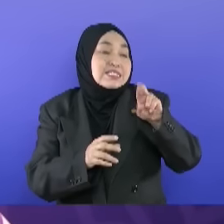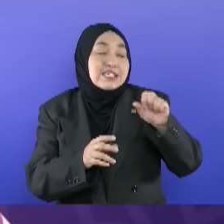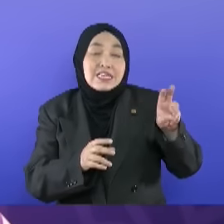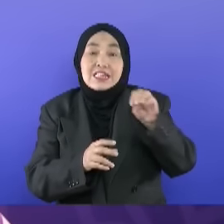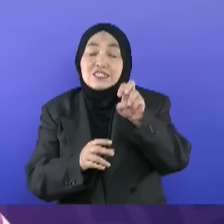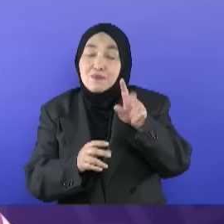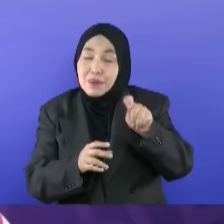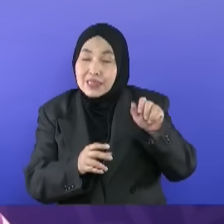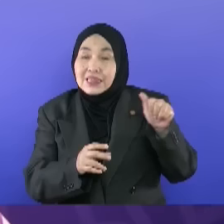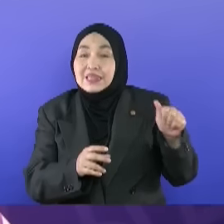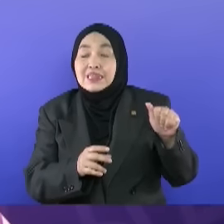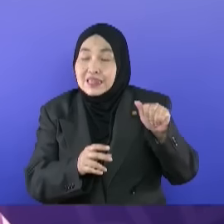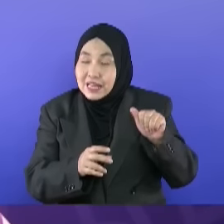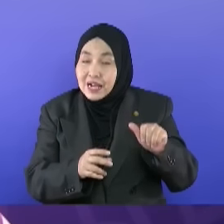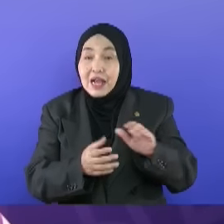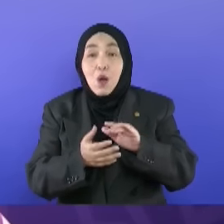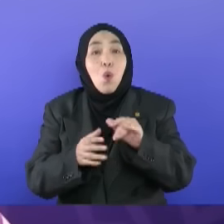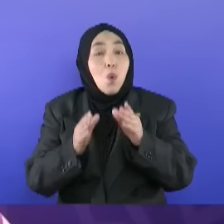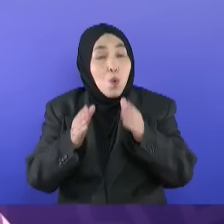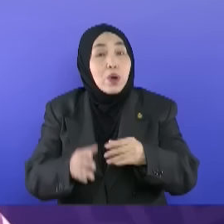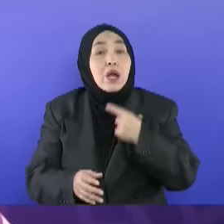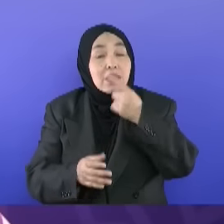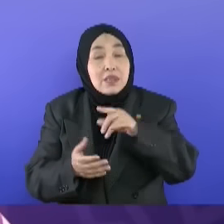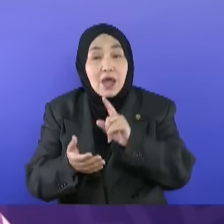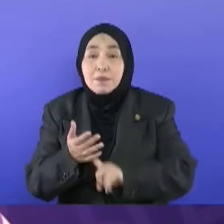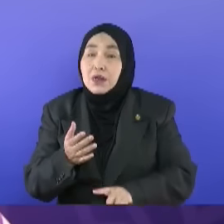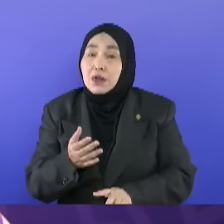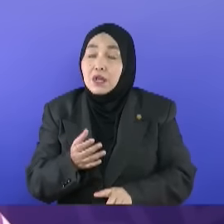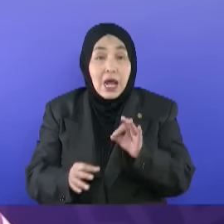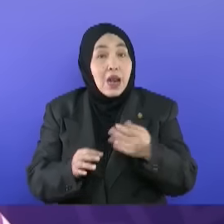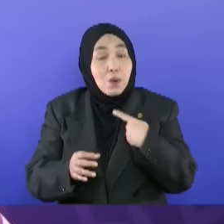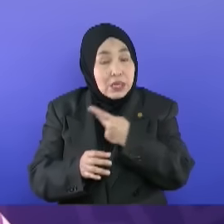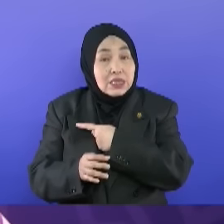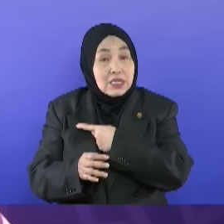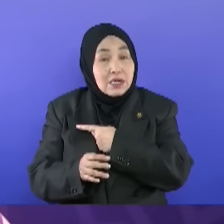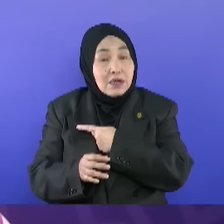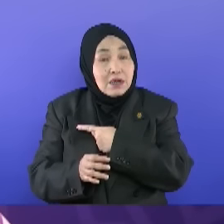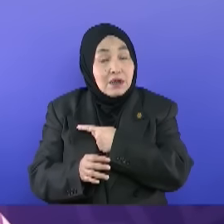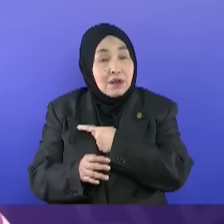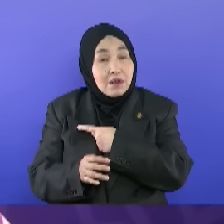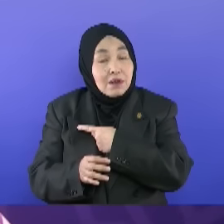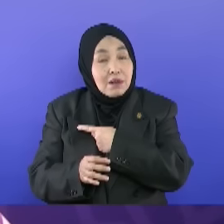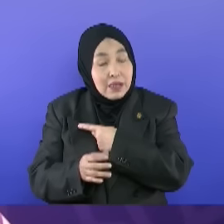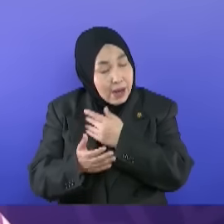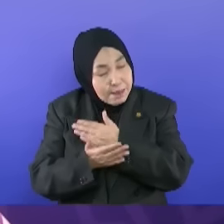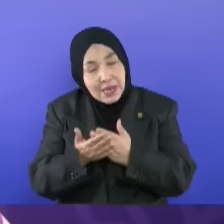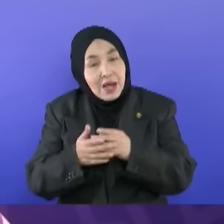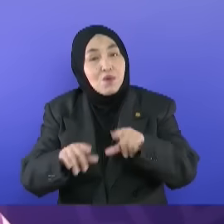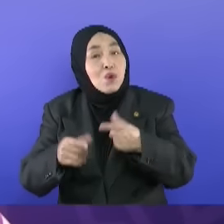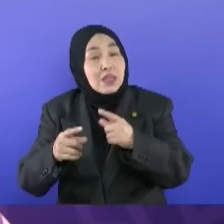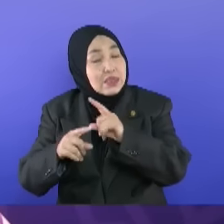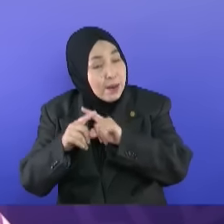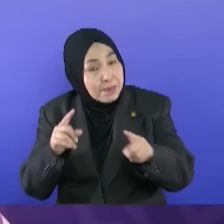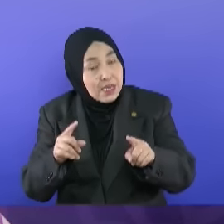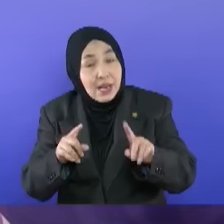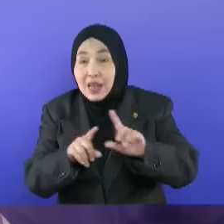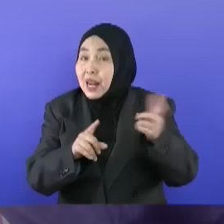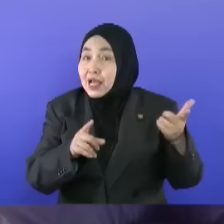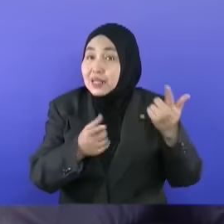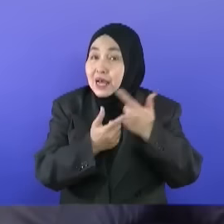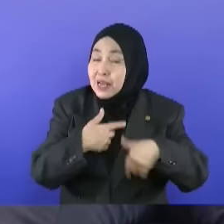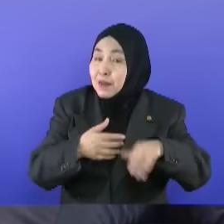Bikers Comuniti. Er orang kata apa? M kalau kita macam er dah dalam bidang Quran tapi kalau selain